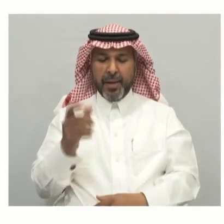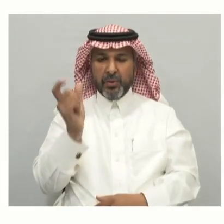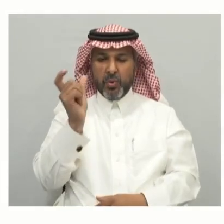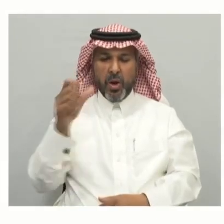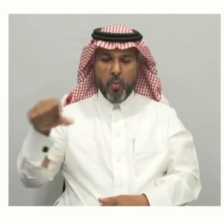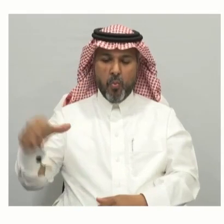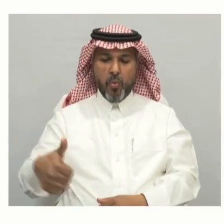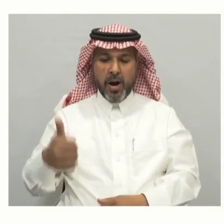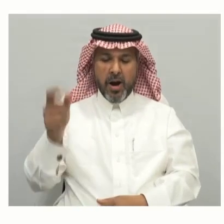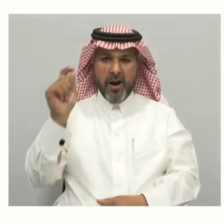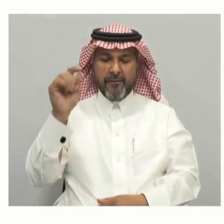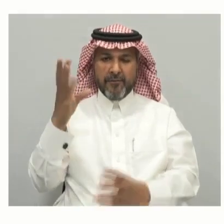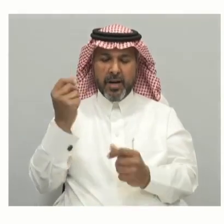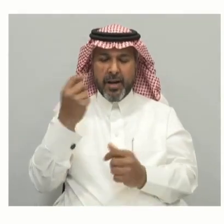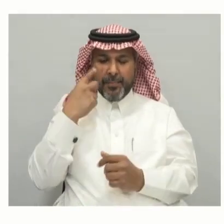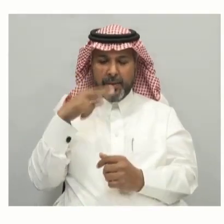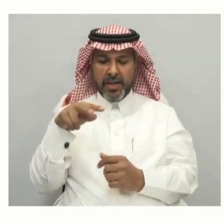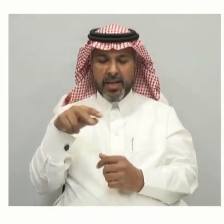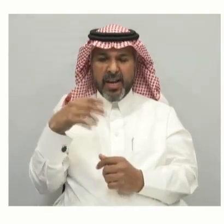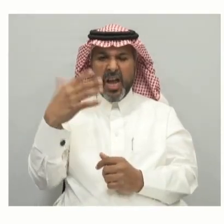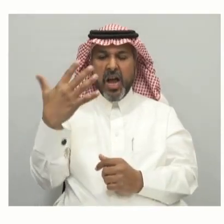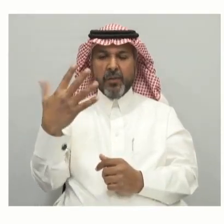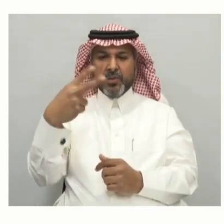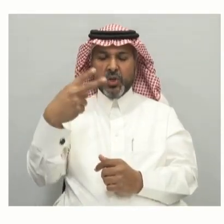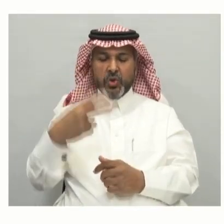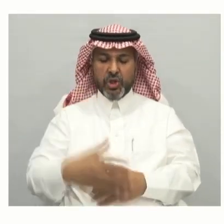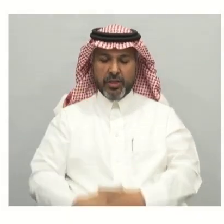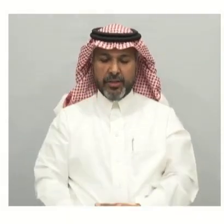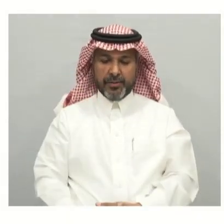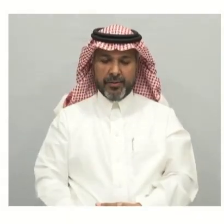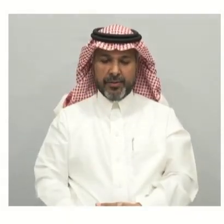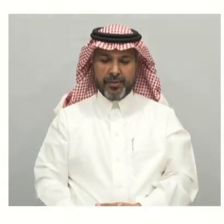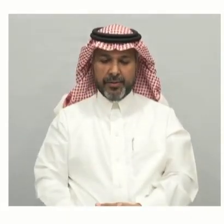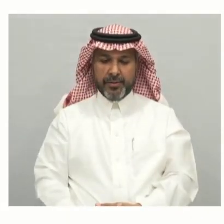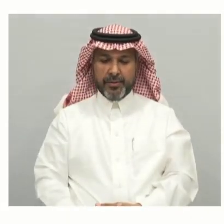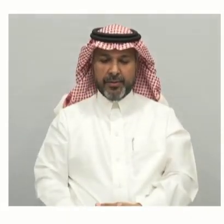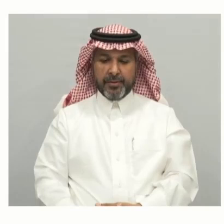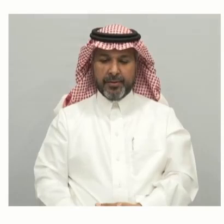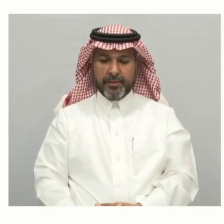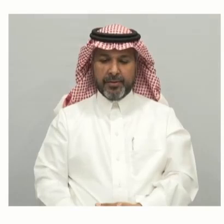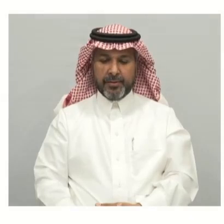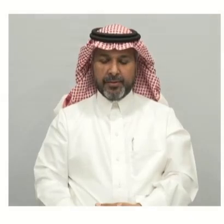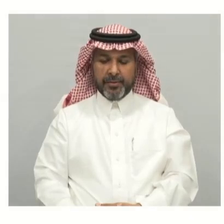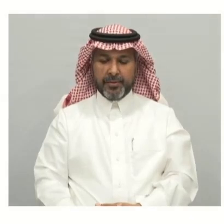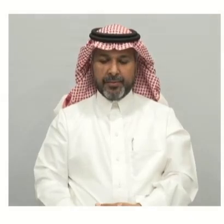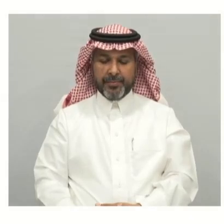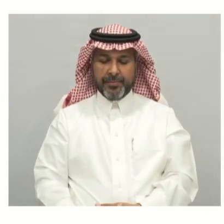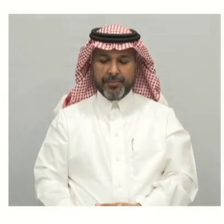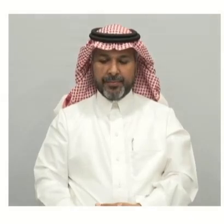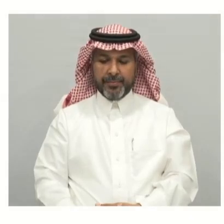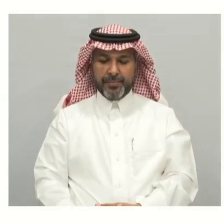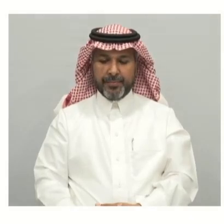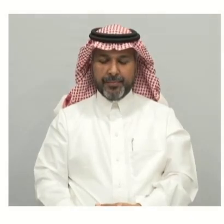قرا 25 صفحه اذا عند الطالب نواف نرسم عمود الى ان يصل تقريبا الى 25